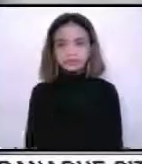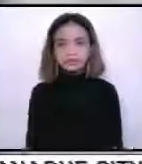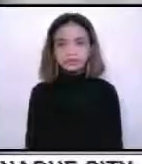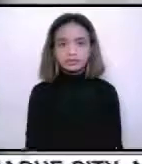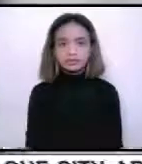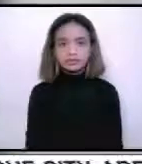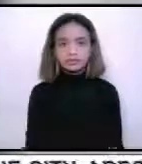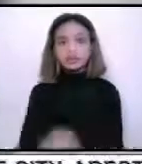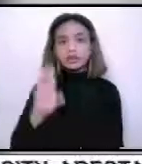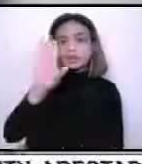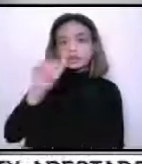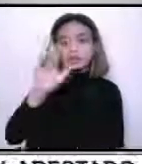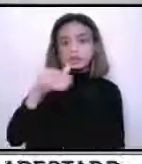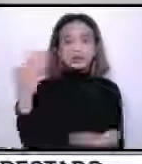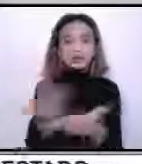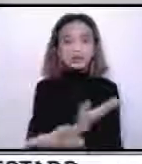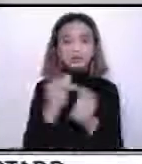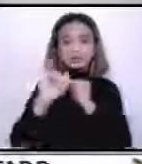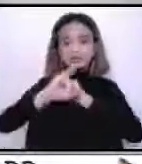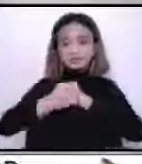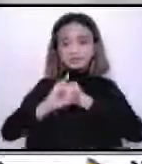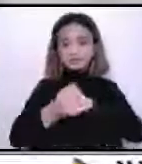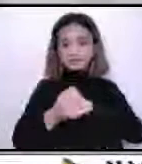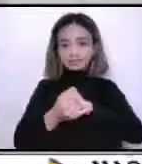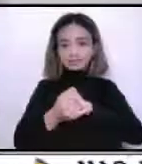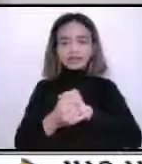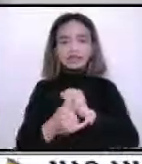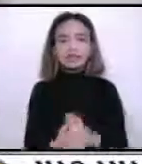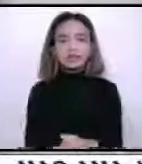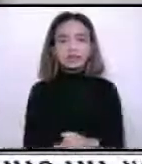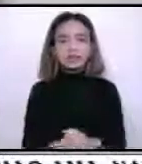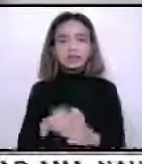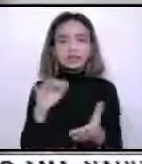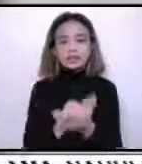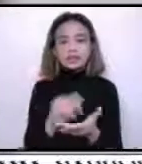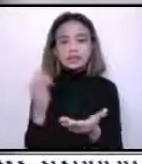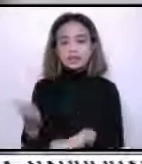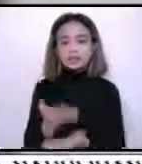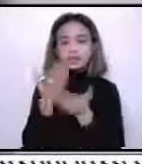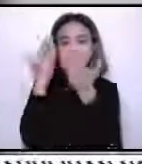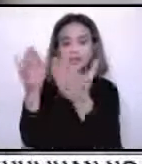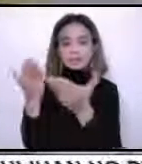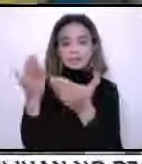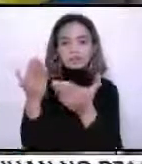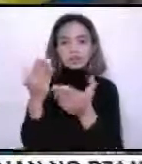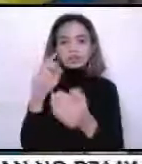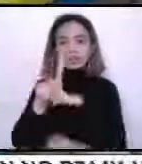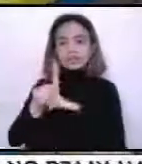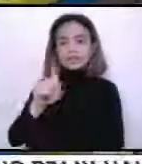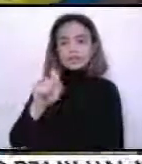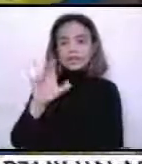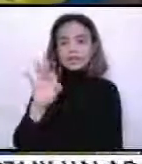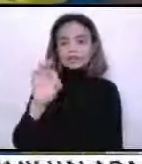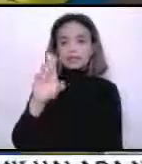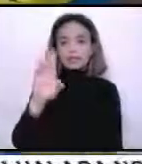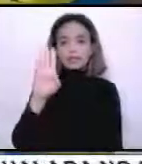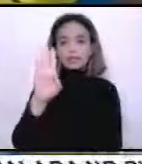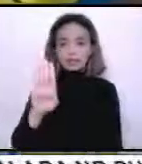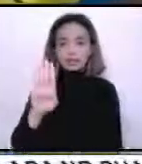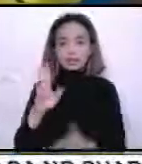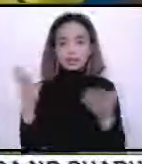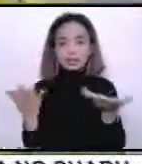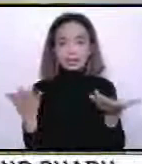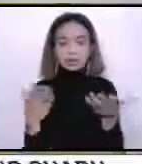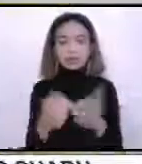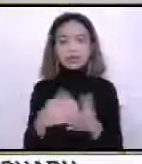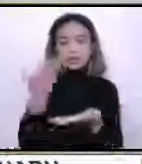15 units ng modern public utility jeepney ang inilunsad ng Land Transportation Franchising and Regulatory Board sa Bulusan,